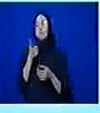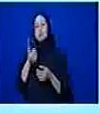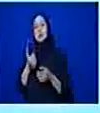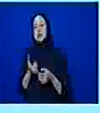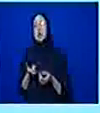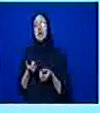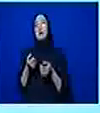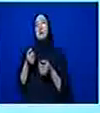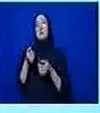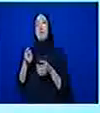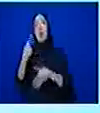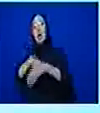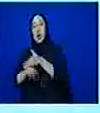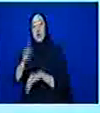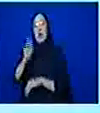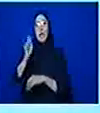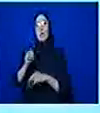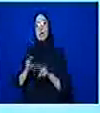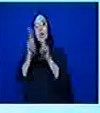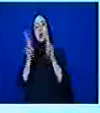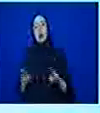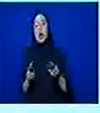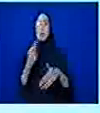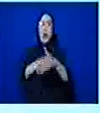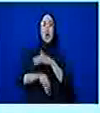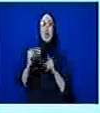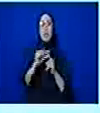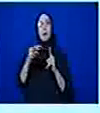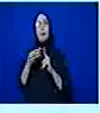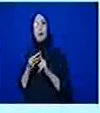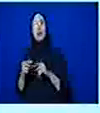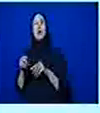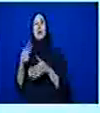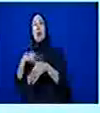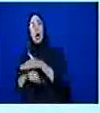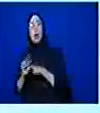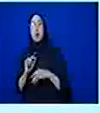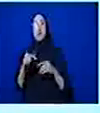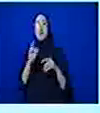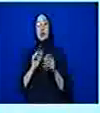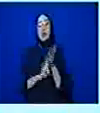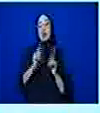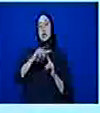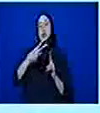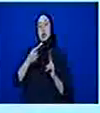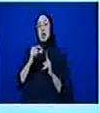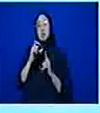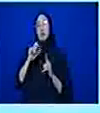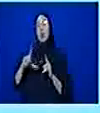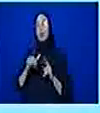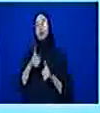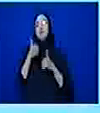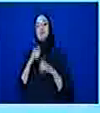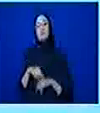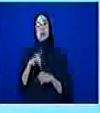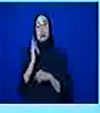saluran-saluran pengadilan internasional, melalui PBB, melalui Interpol, mungkin masih banyak jalan. Karena sebagian